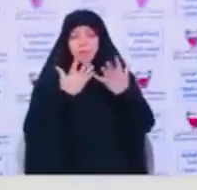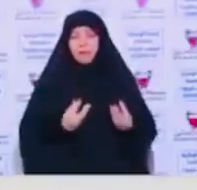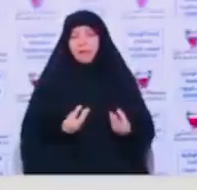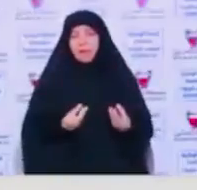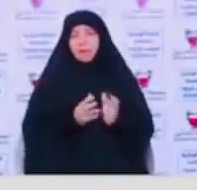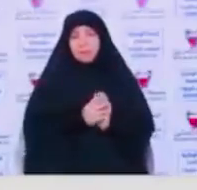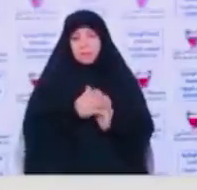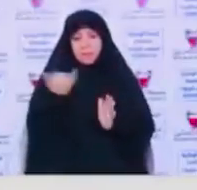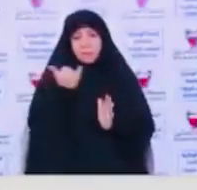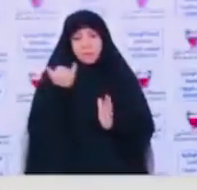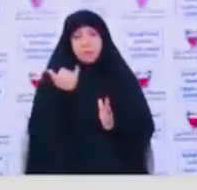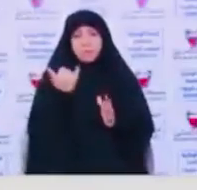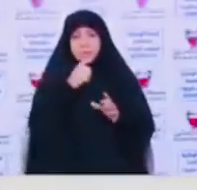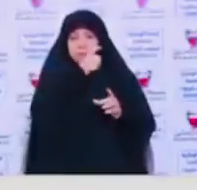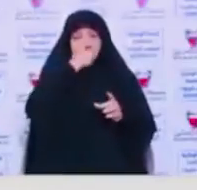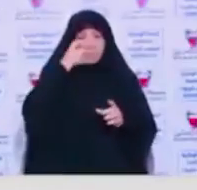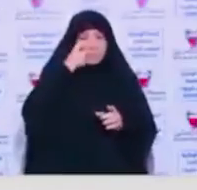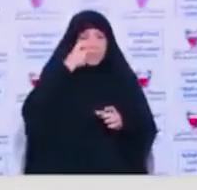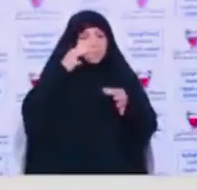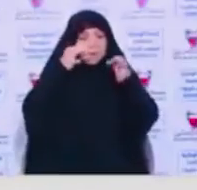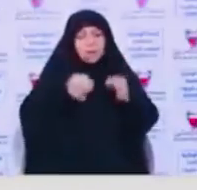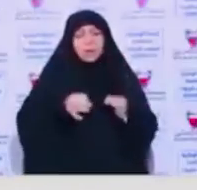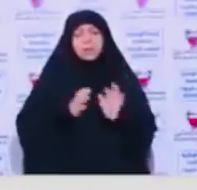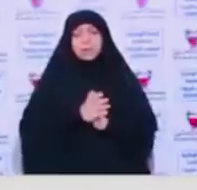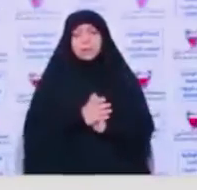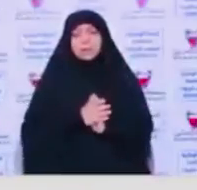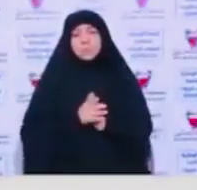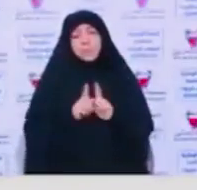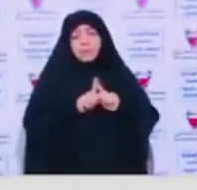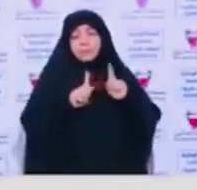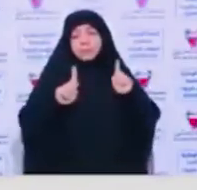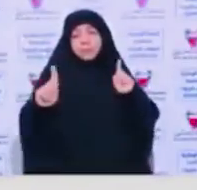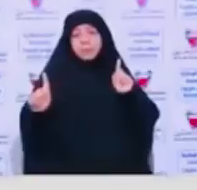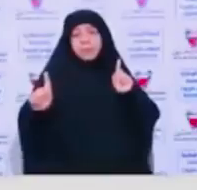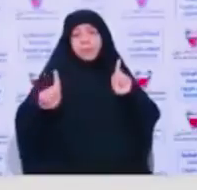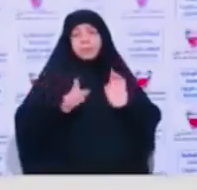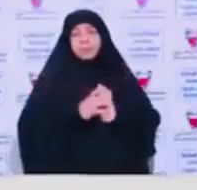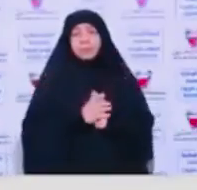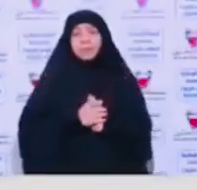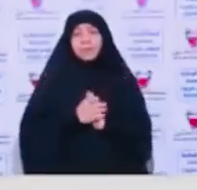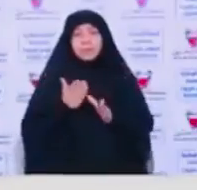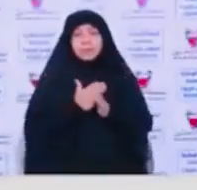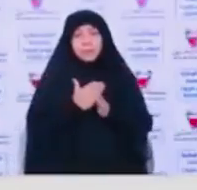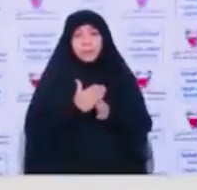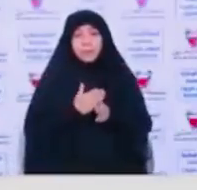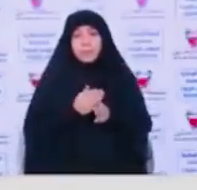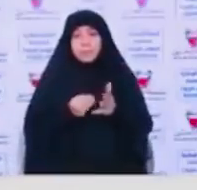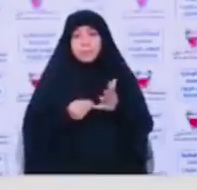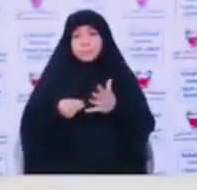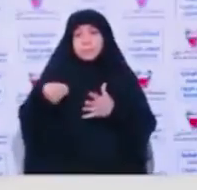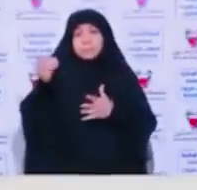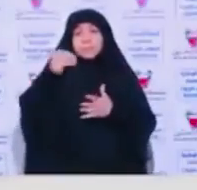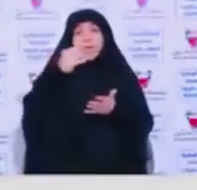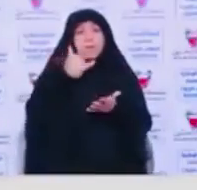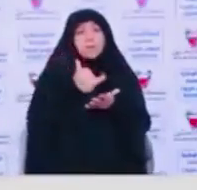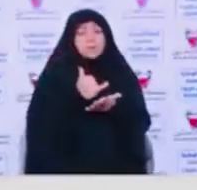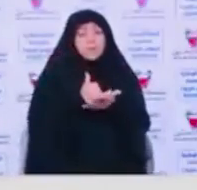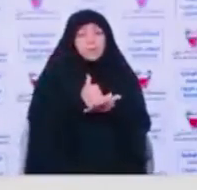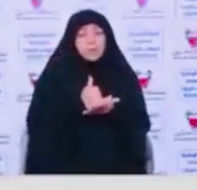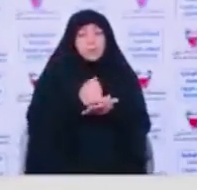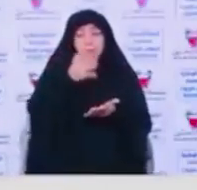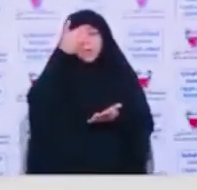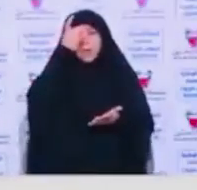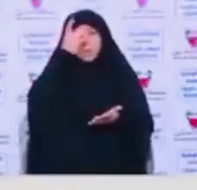فيروس الكورونا، وطبعا الحد من زيادة عدد الإصابات، وبالتالي تحد من زيادة أعداد